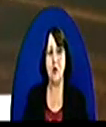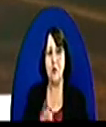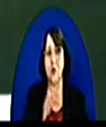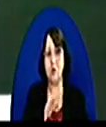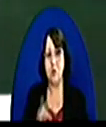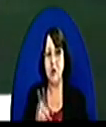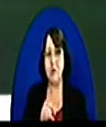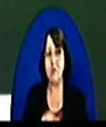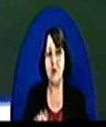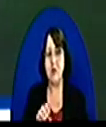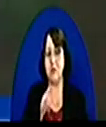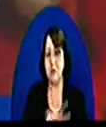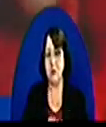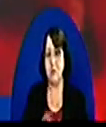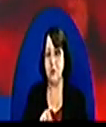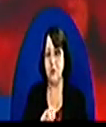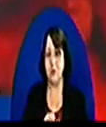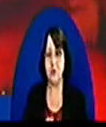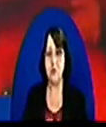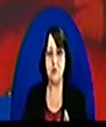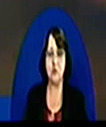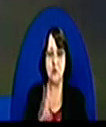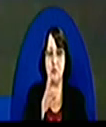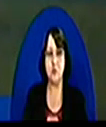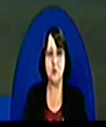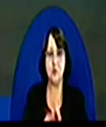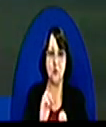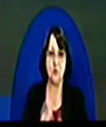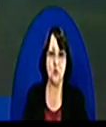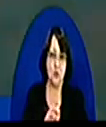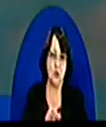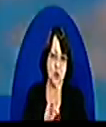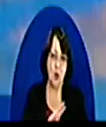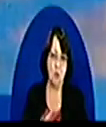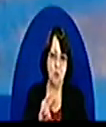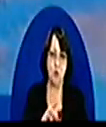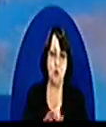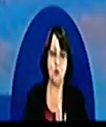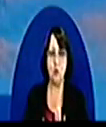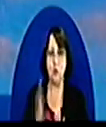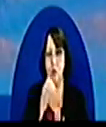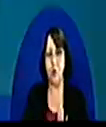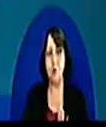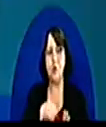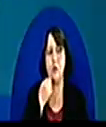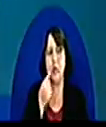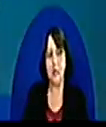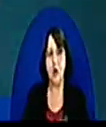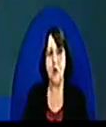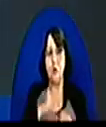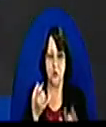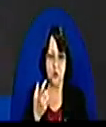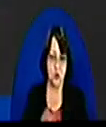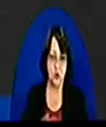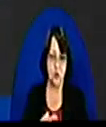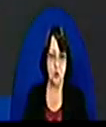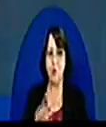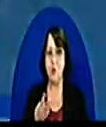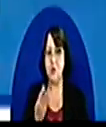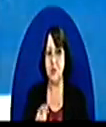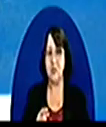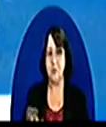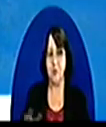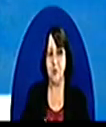замын сүлжээ бий болох хөгжил төдсөн энэ төслөө намынхаа мөрийн хөтөлбөрт суулгах талаар Улсын хурлын гишүүн мөнгө системийн бүтээр